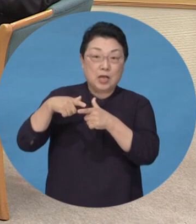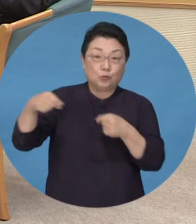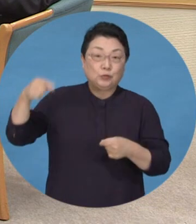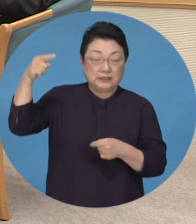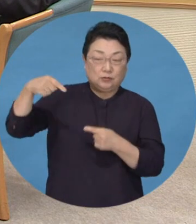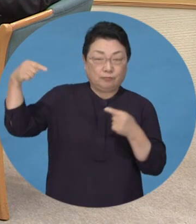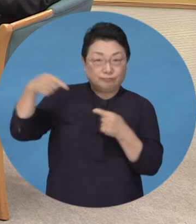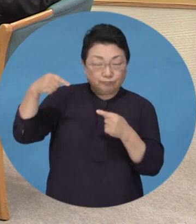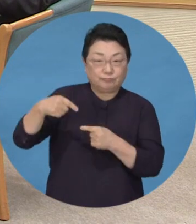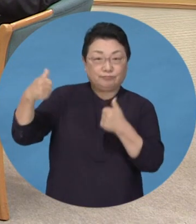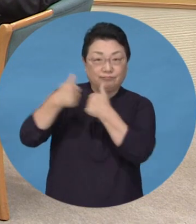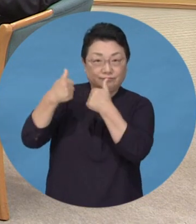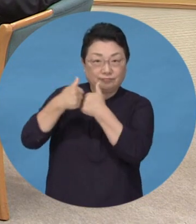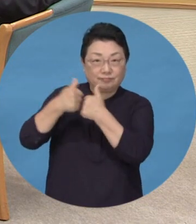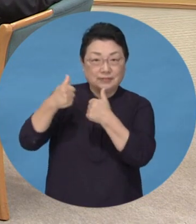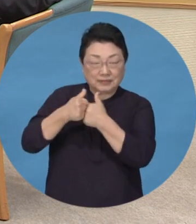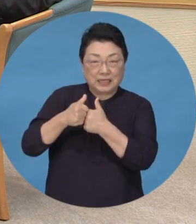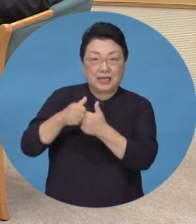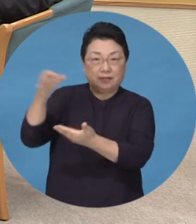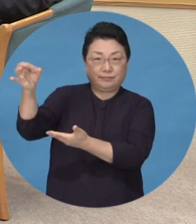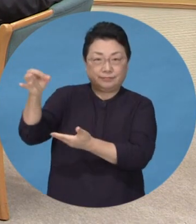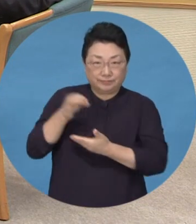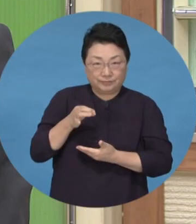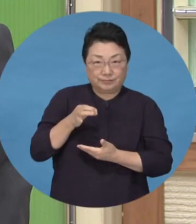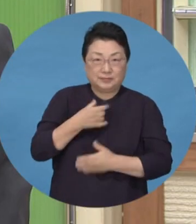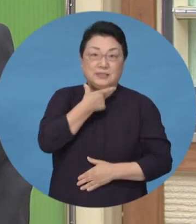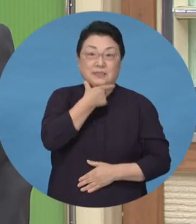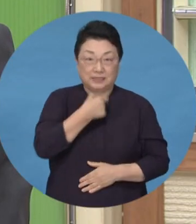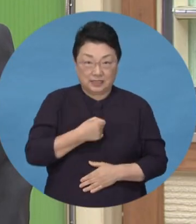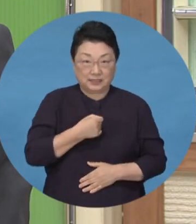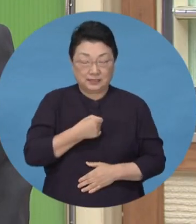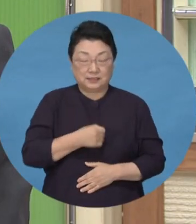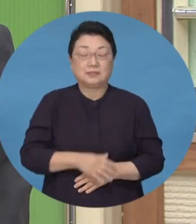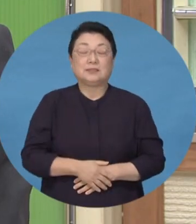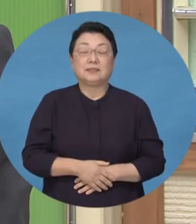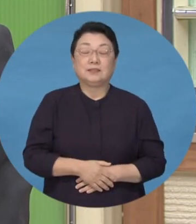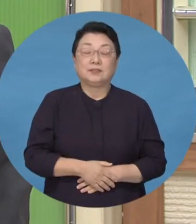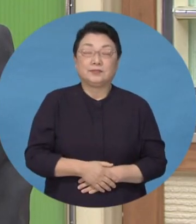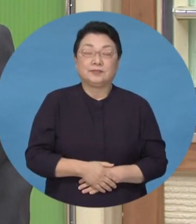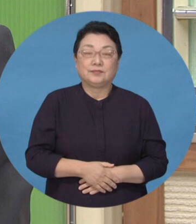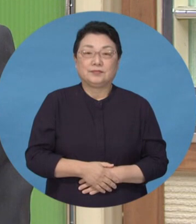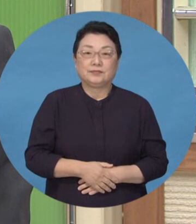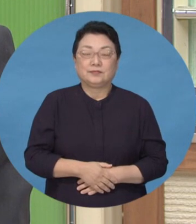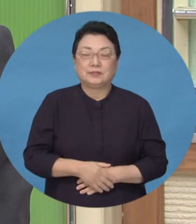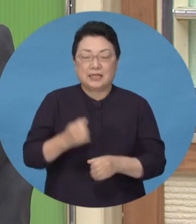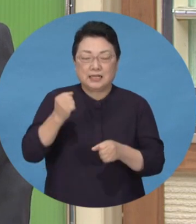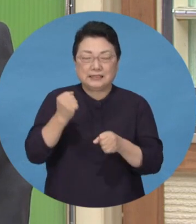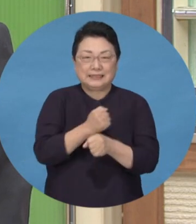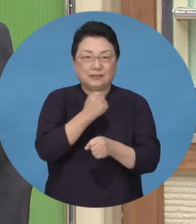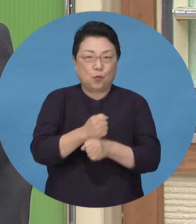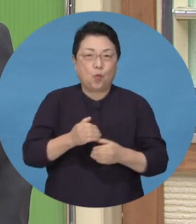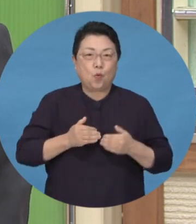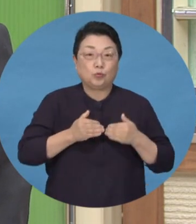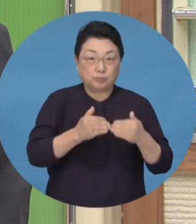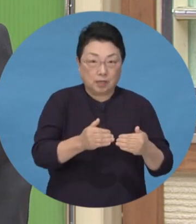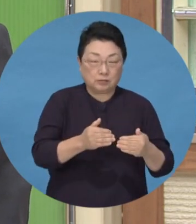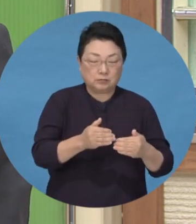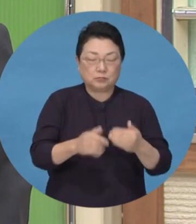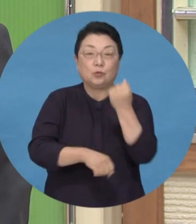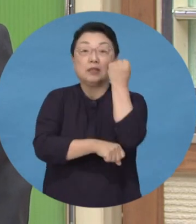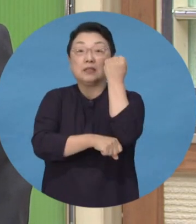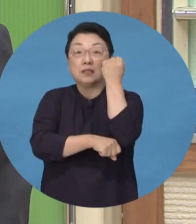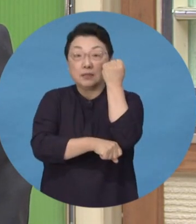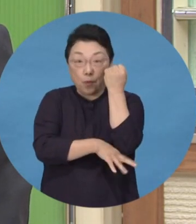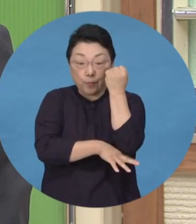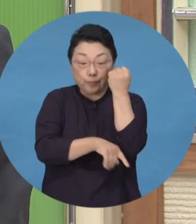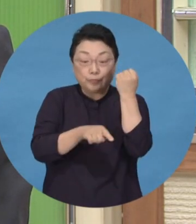対話をして必要な資金をまずもっていきたいしっかりとしたその事業を行いそれが基盤となって